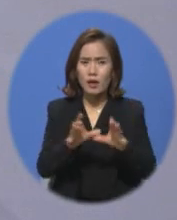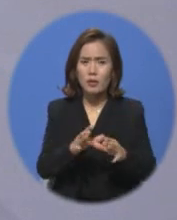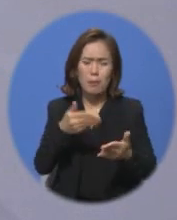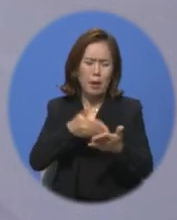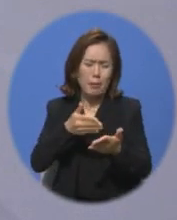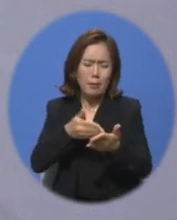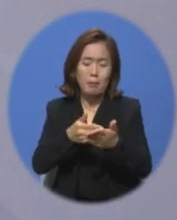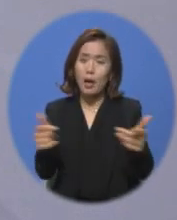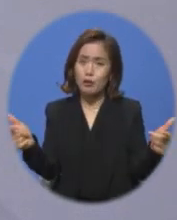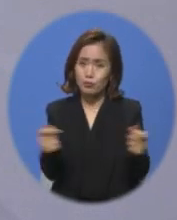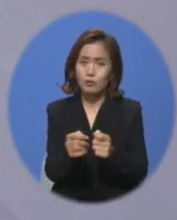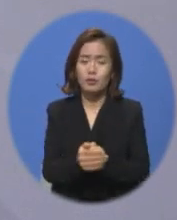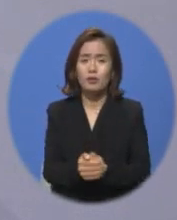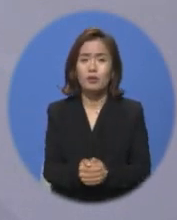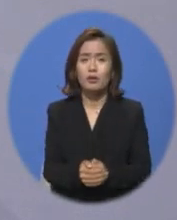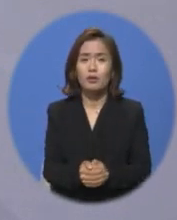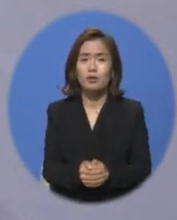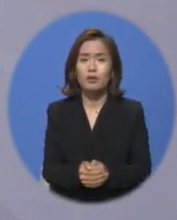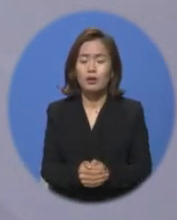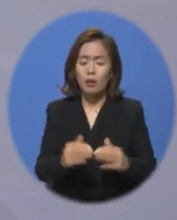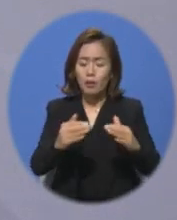.정당은필요에의해존재할수도있지만,